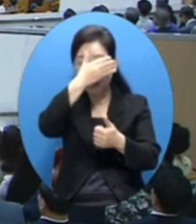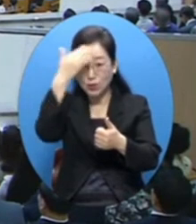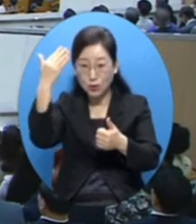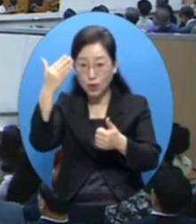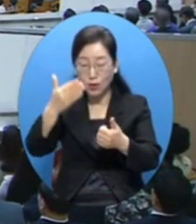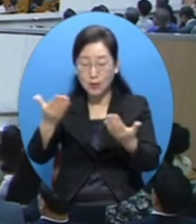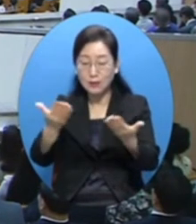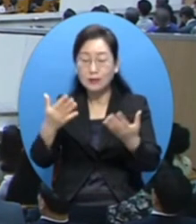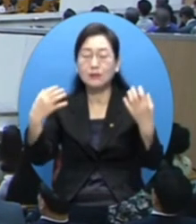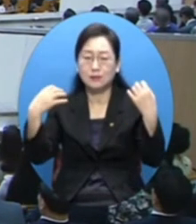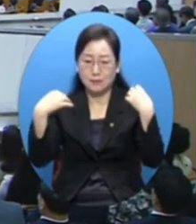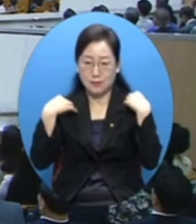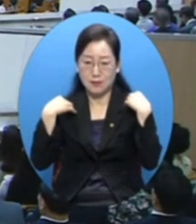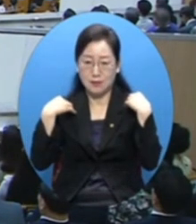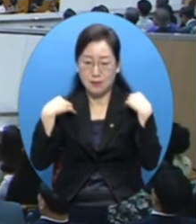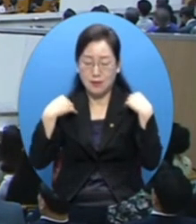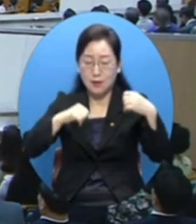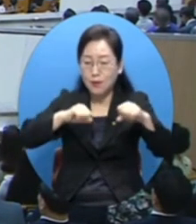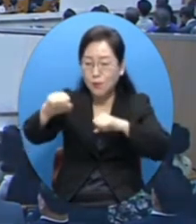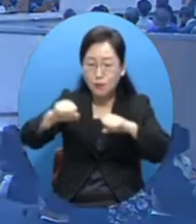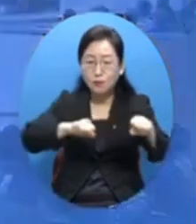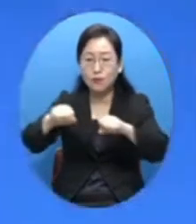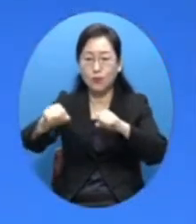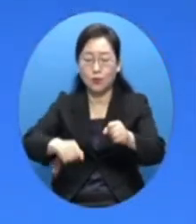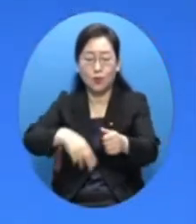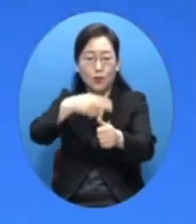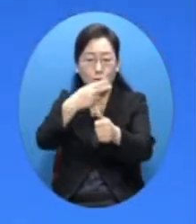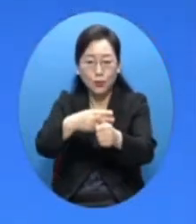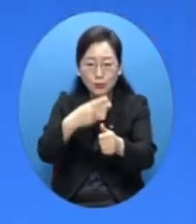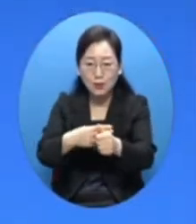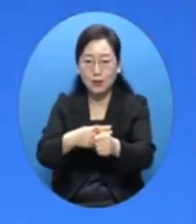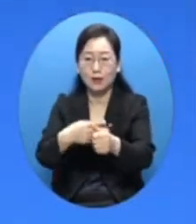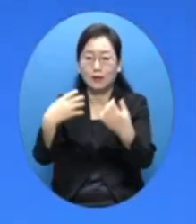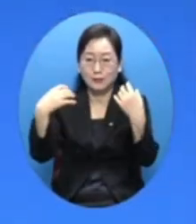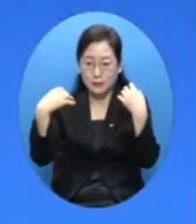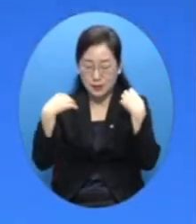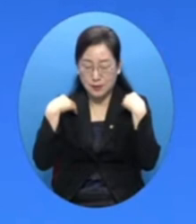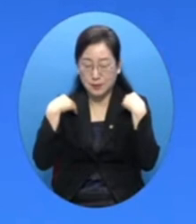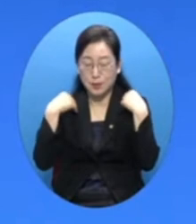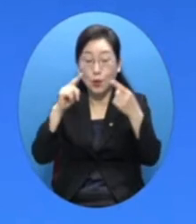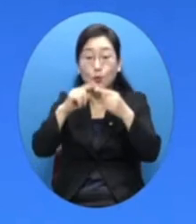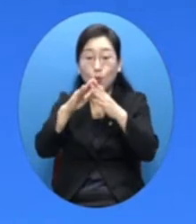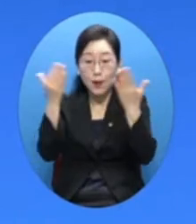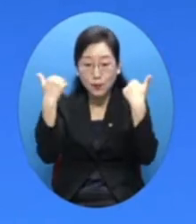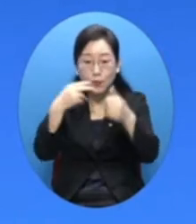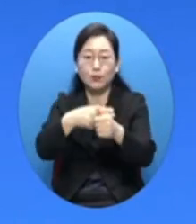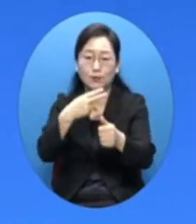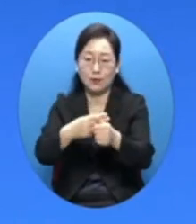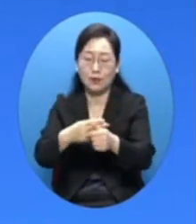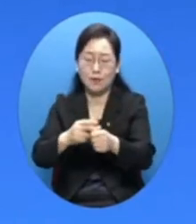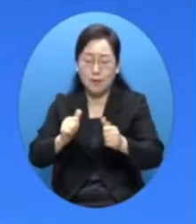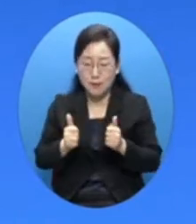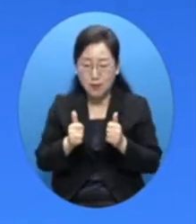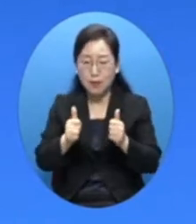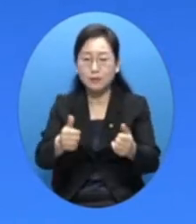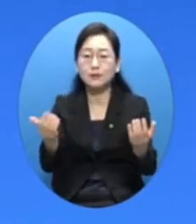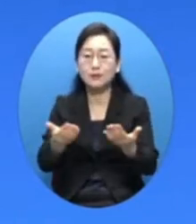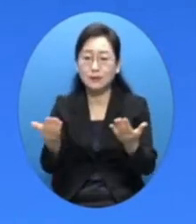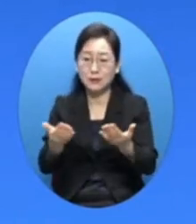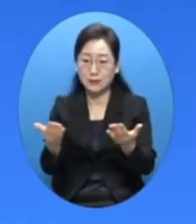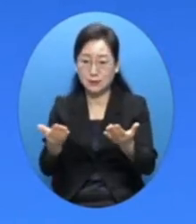청입에서 모든 활동을 하고 교사를 하고 그러면서 그 열심히 사역을 하던